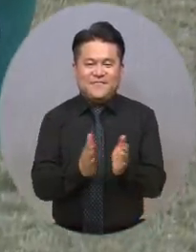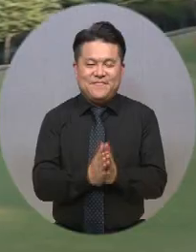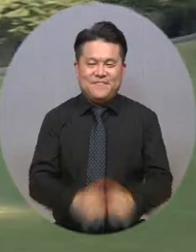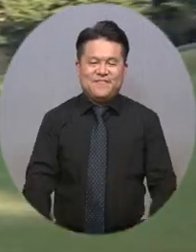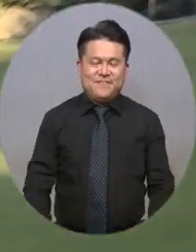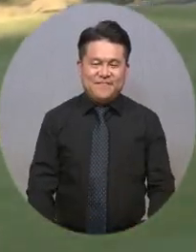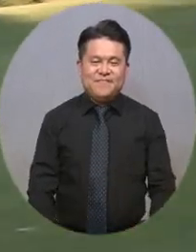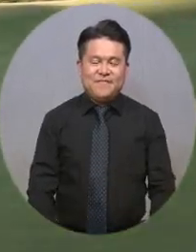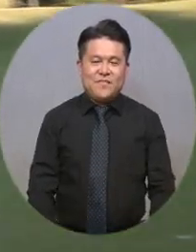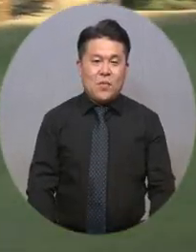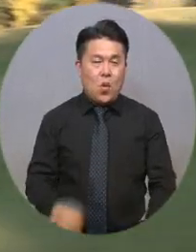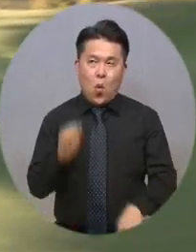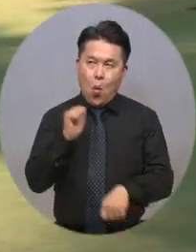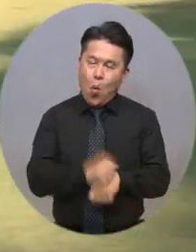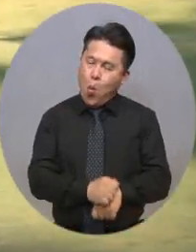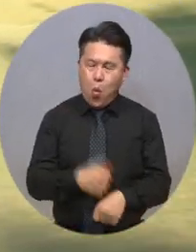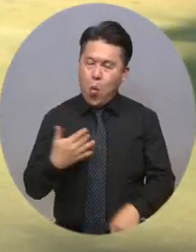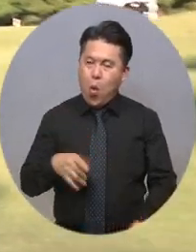아주 나이스. 뭐야, 친다.